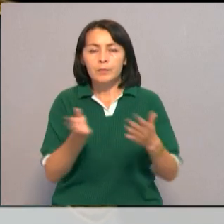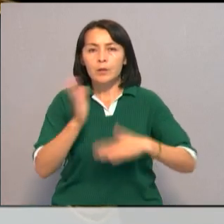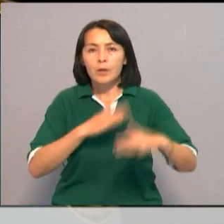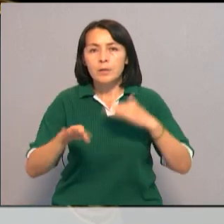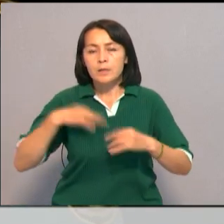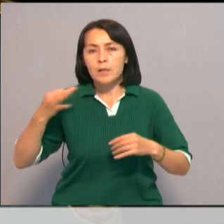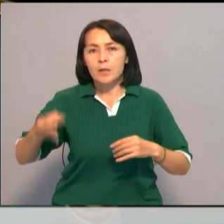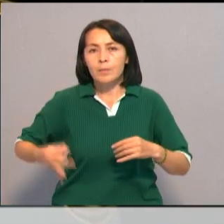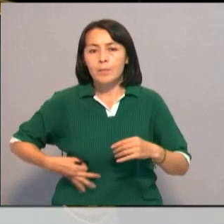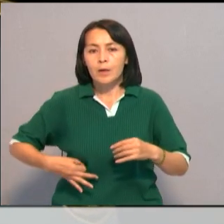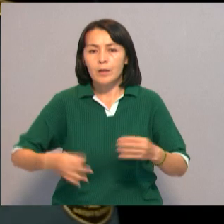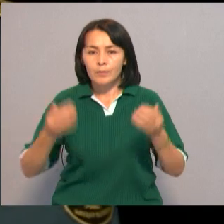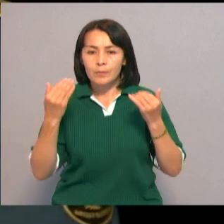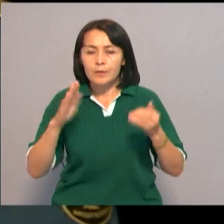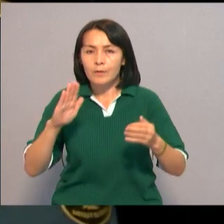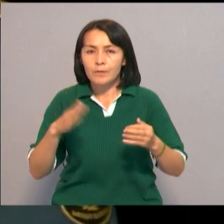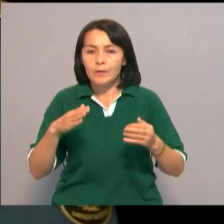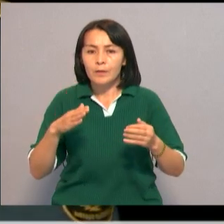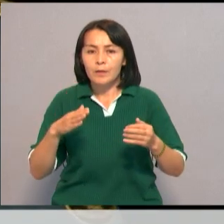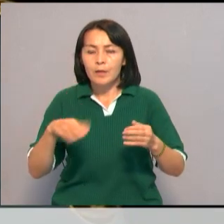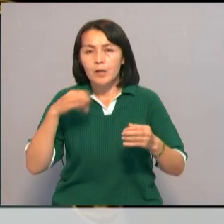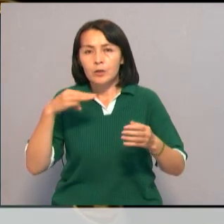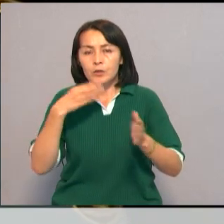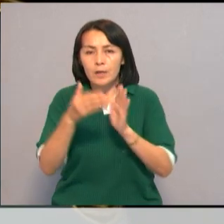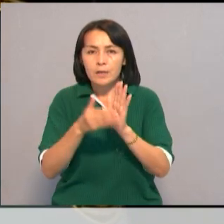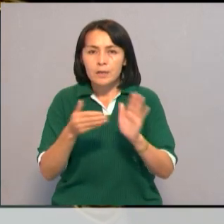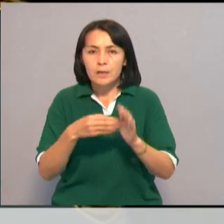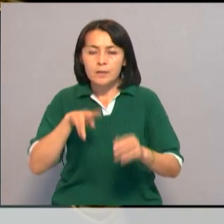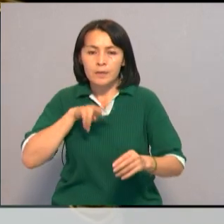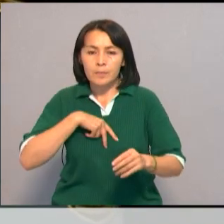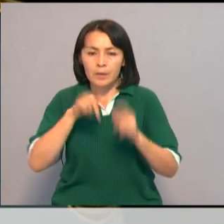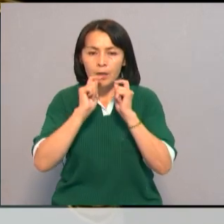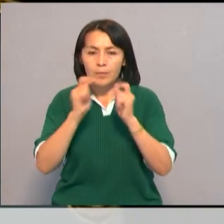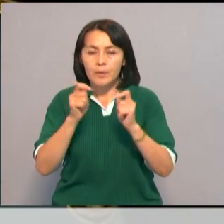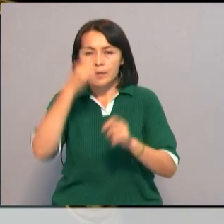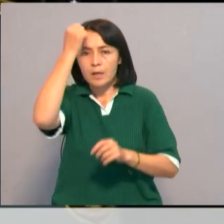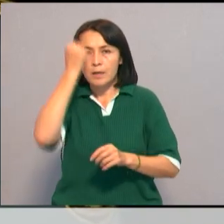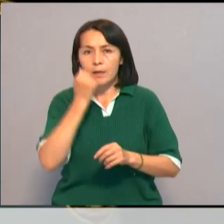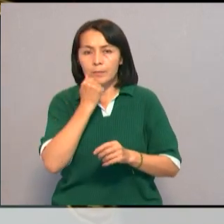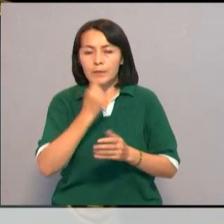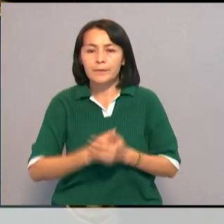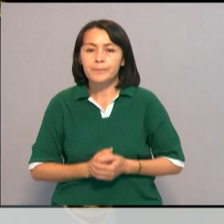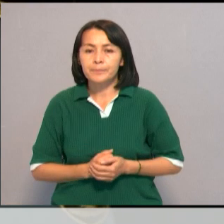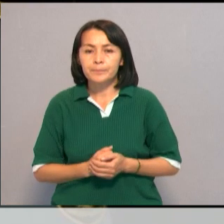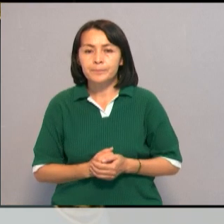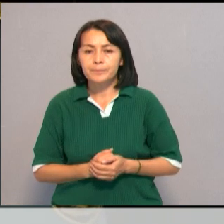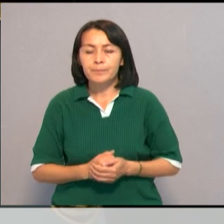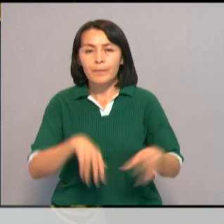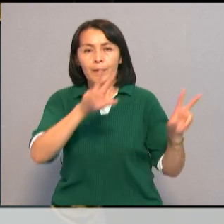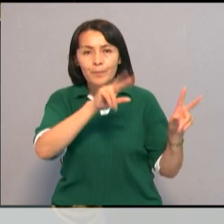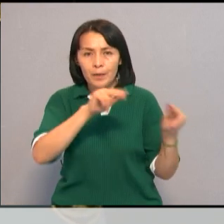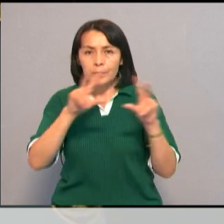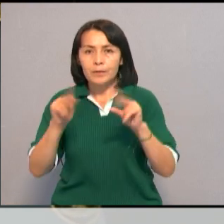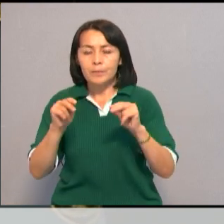Балам осындай ойламаған жерден менде Түркістаннан шақырып, медаль тағып атыр. Рахмет, бақытты